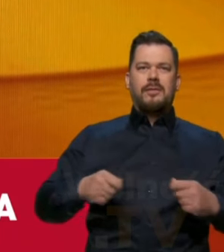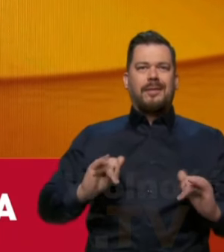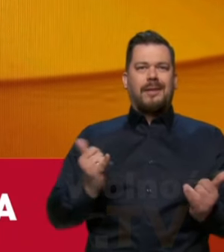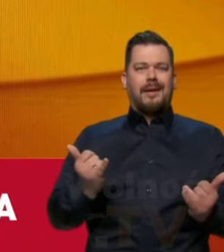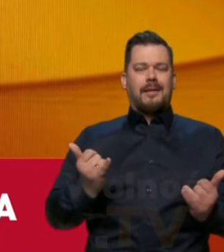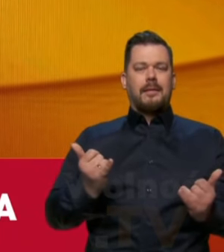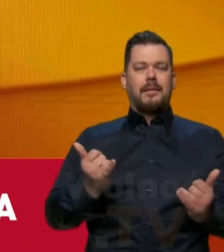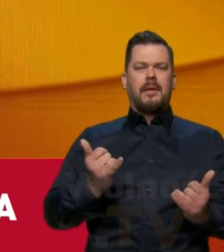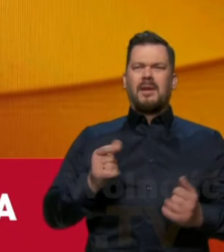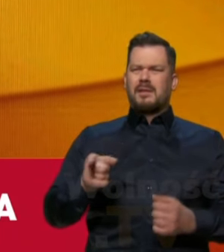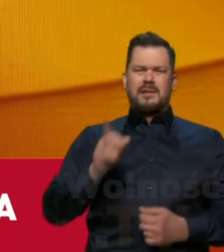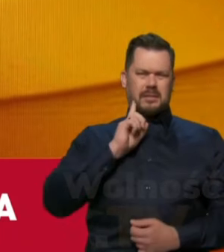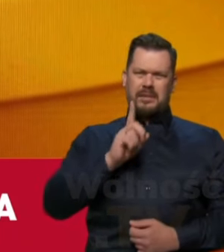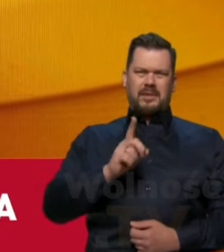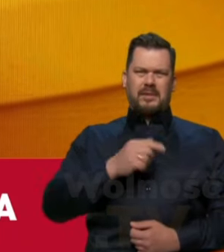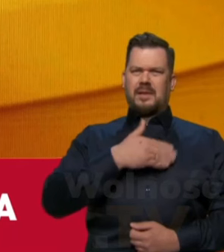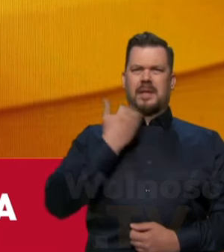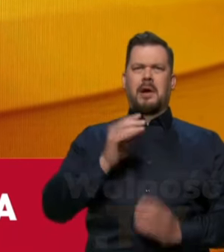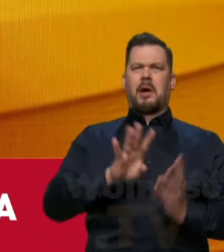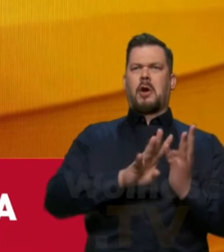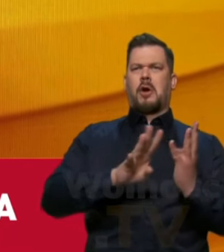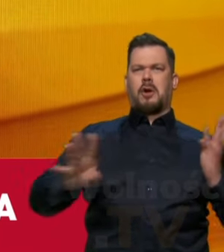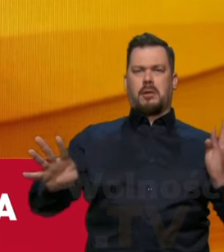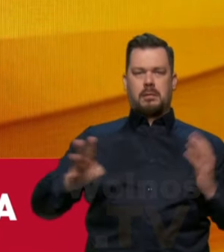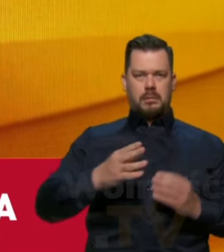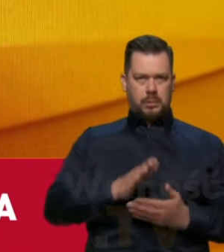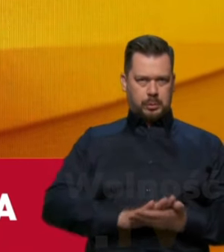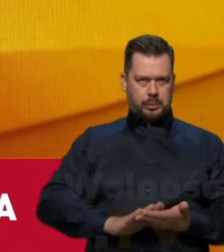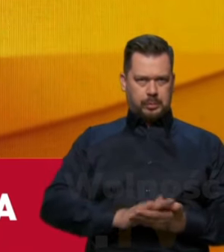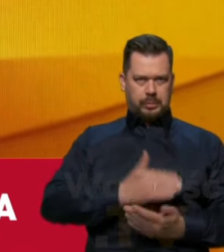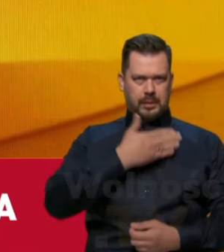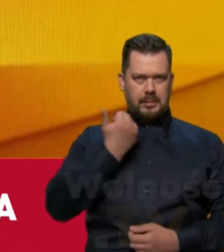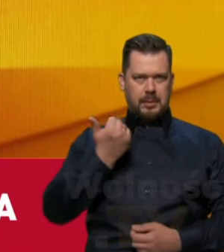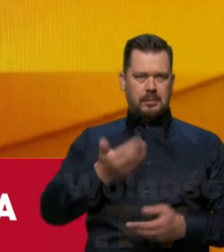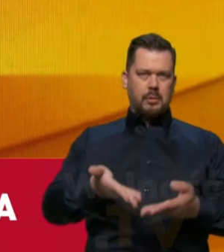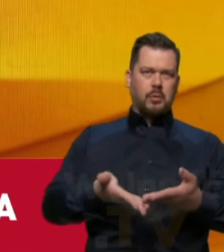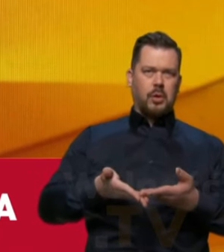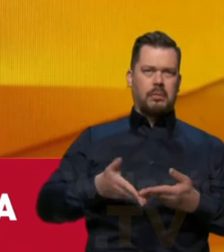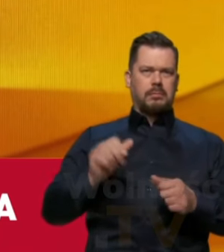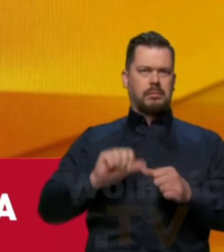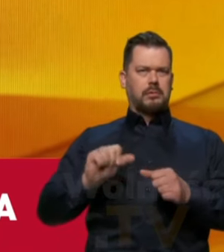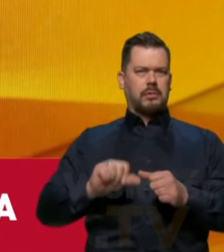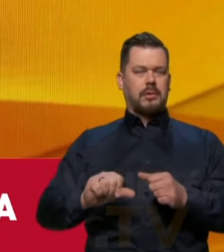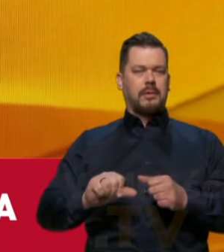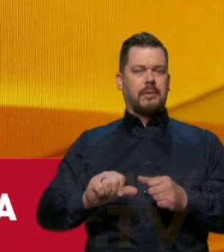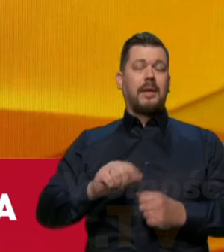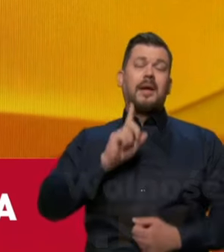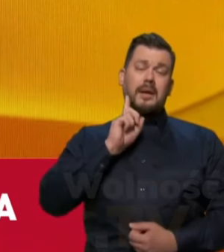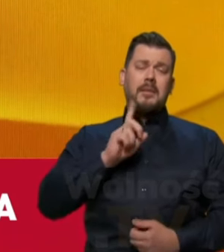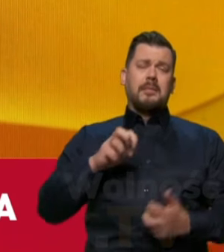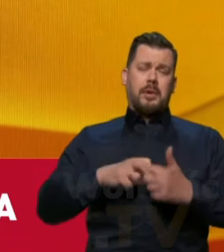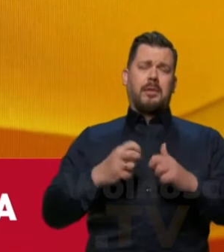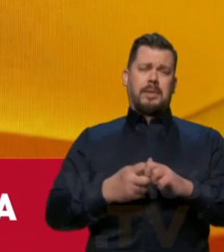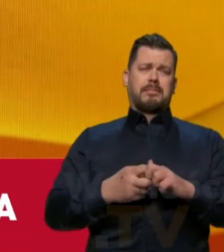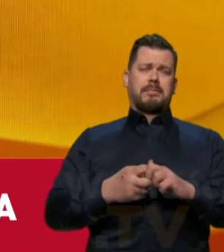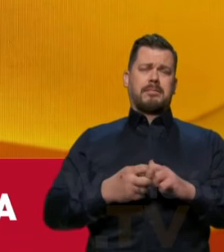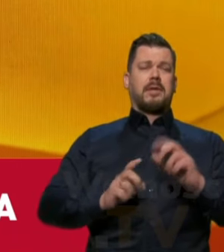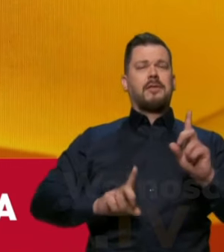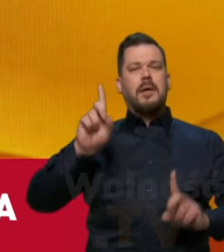I dementuję, nie ma kolejek w żłobkach warszawskich ani w przedszkolach. Rzeczywiście mamy problem czasami